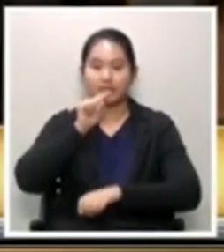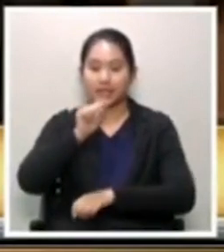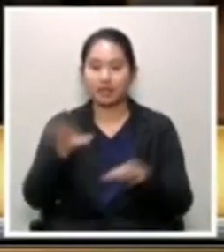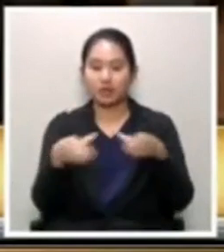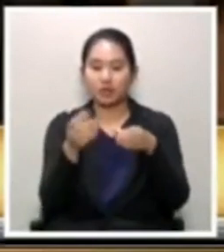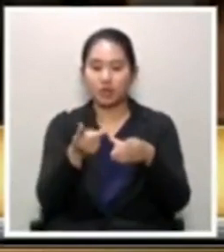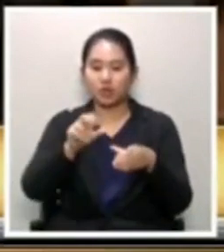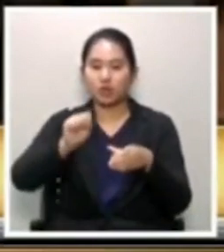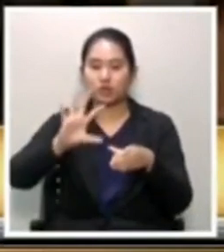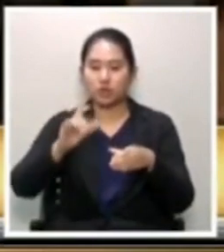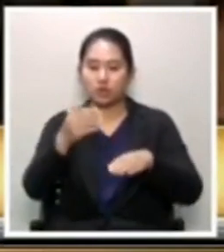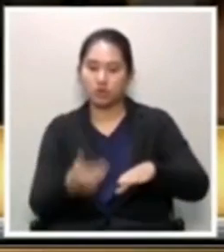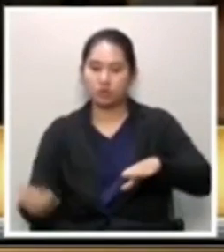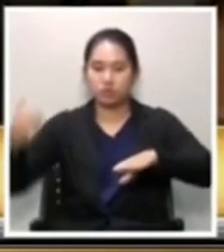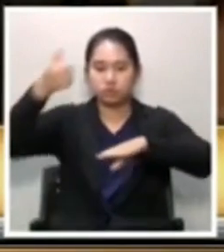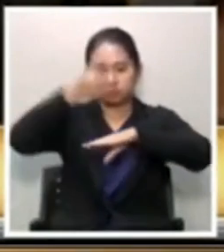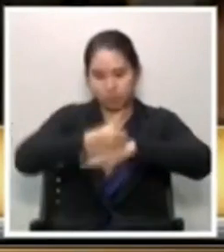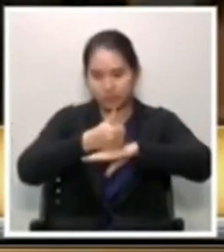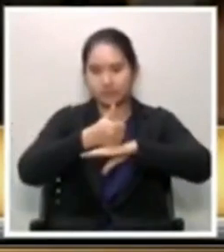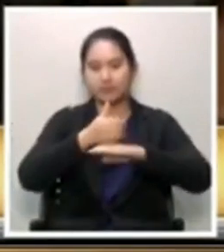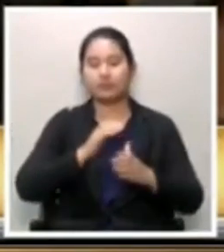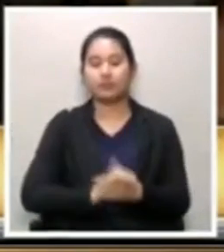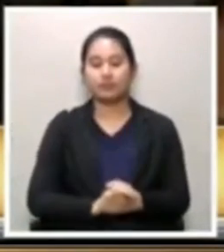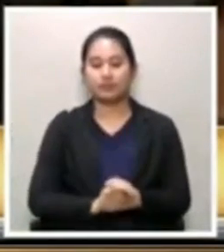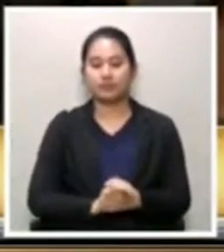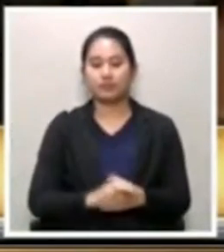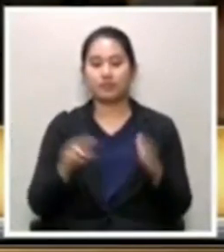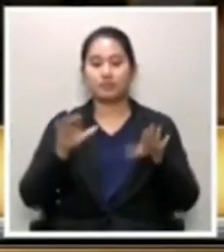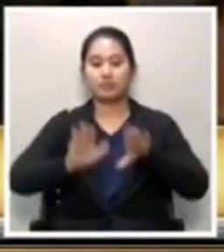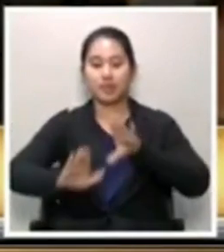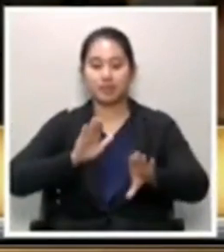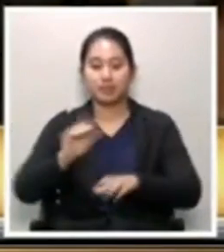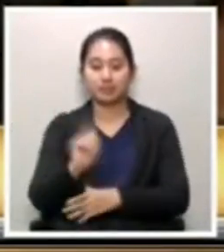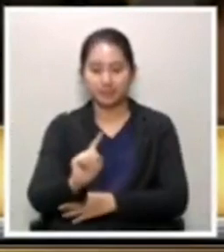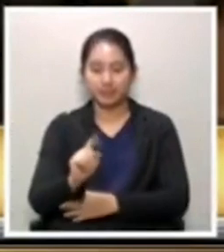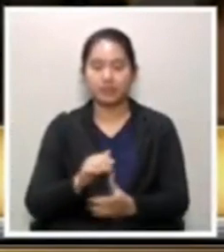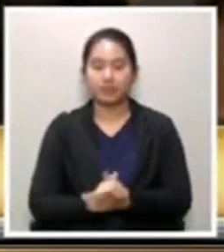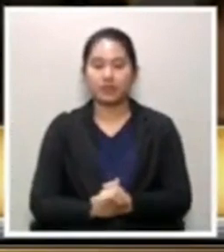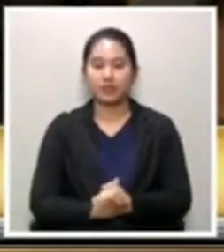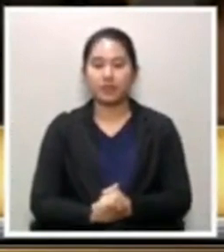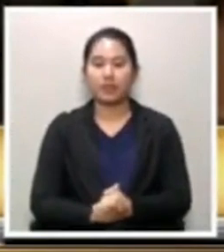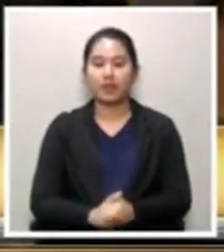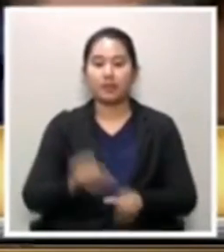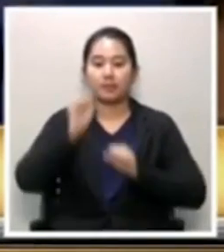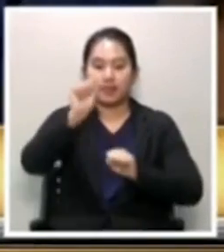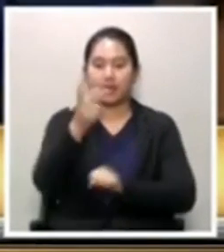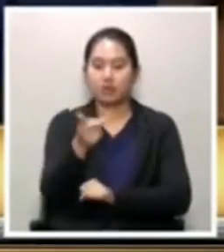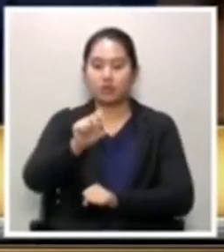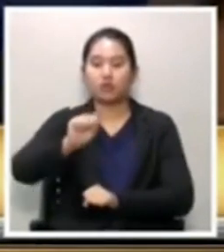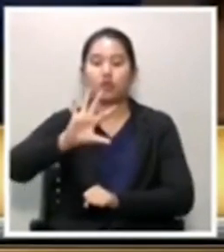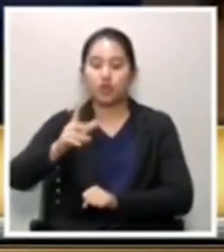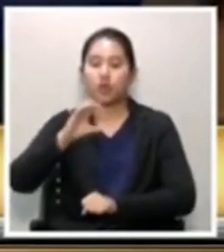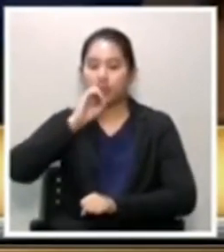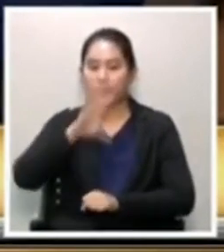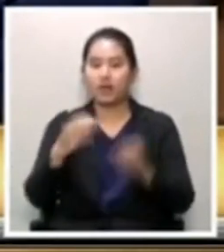อยู่เหนือรัฐธรรมนูญฉบับนี้ทั้งฉบับเปรียบเสมือนกับประกาศคำสั่งคสช.เนี่ยบอกว่ารัฐธรรมนูญเนี่ยนะใช้